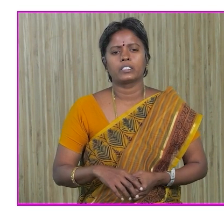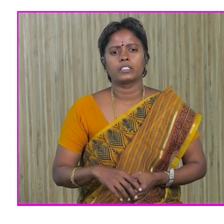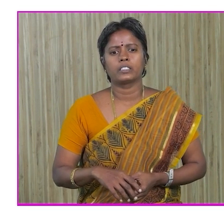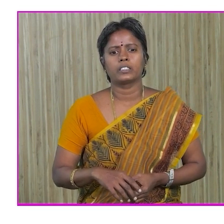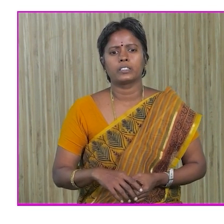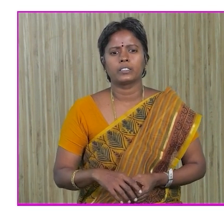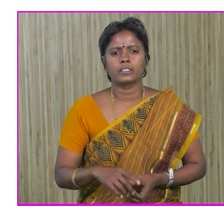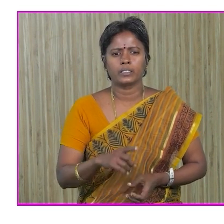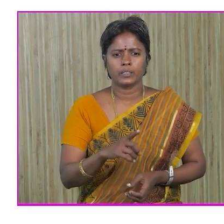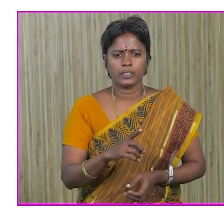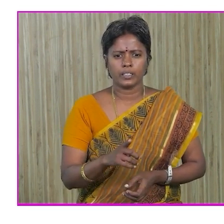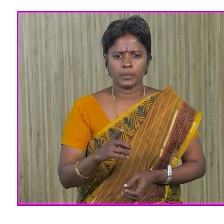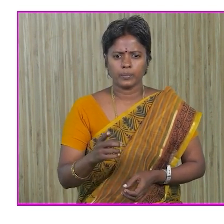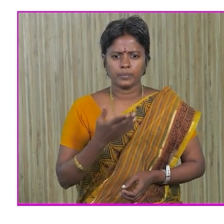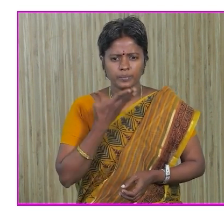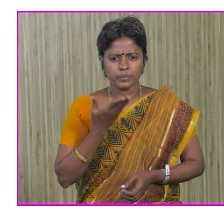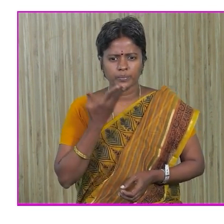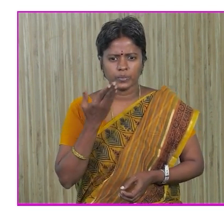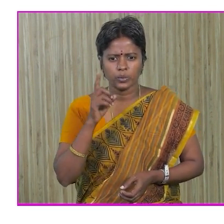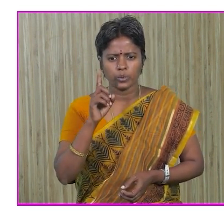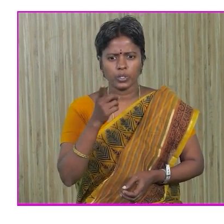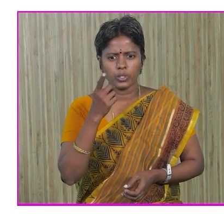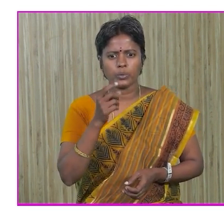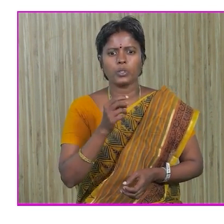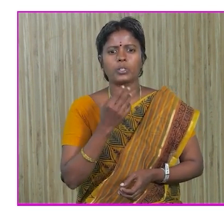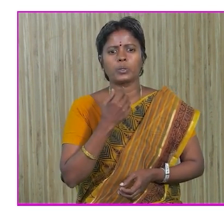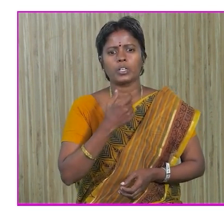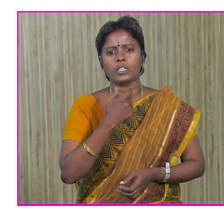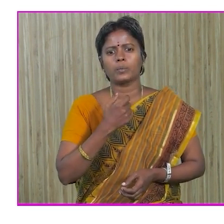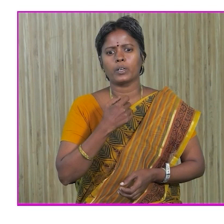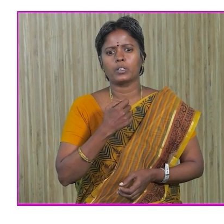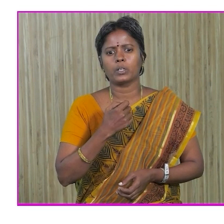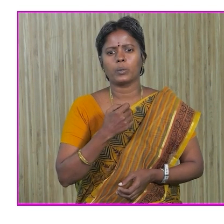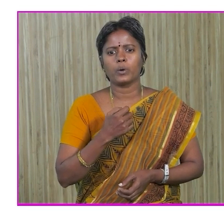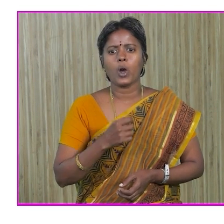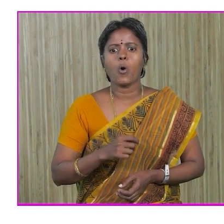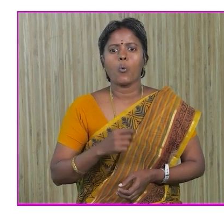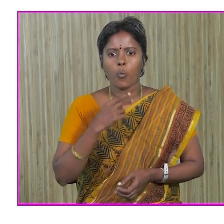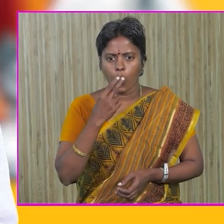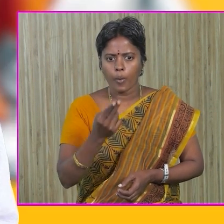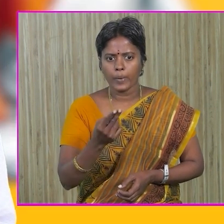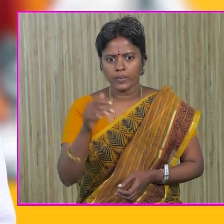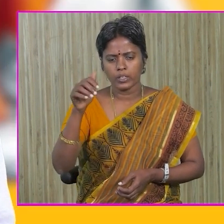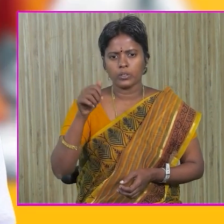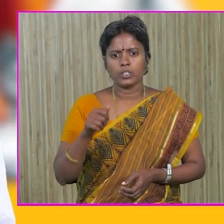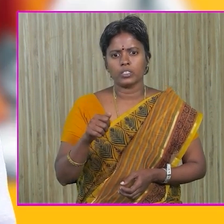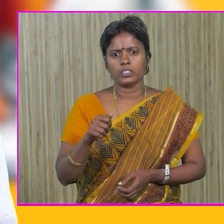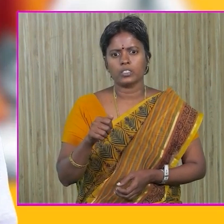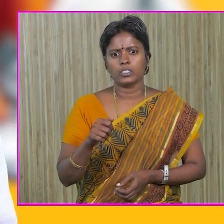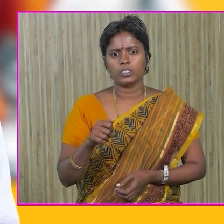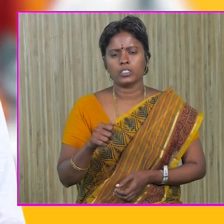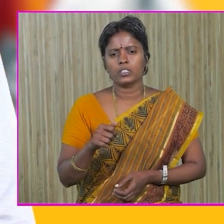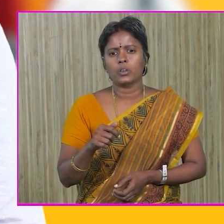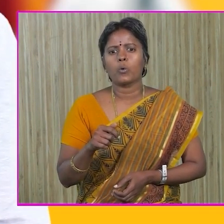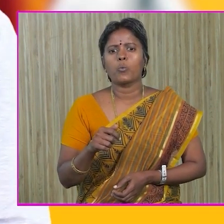செய்யுளில் ஒரே ஒரு குறளில் மட்டும் ஓமை அணி வந்துள்ளது. அது தொடர்பாக ஒரு வினா ஒன்றுள்ளது. ஓமை அணி